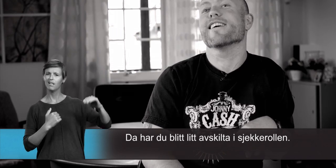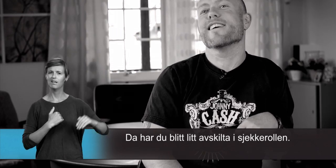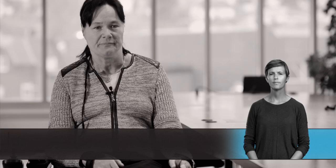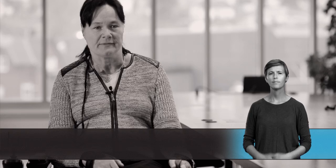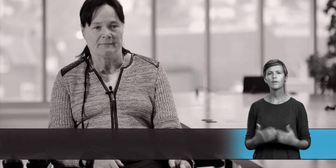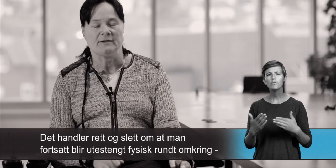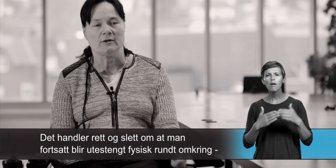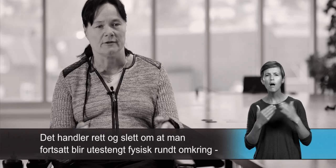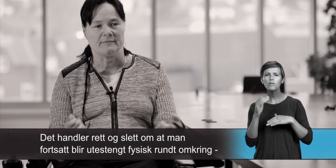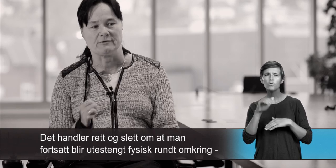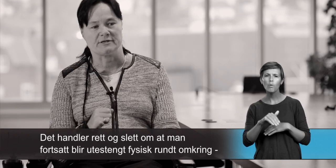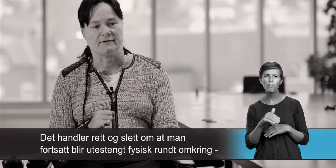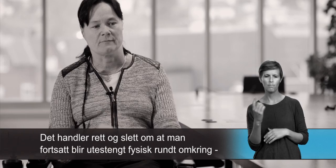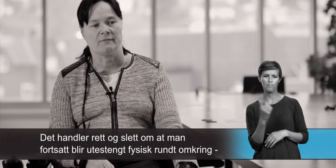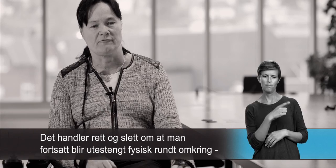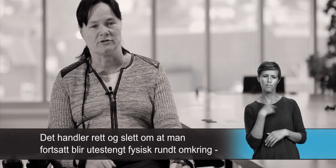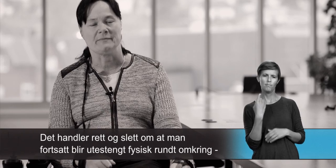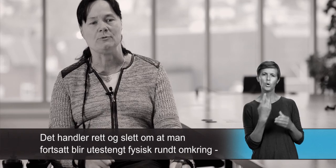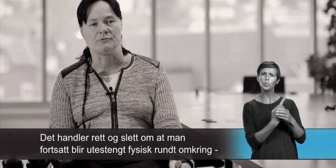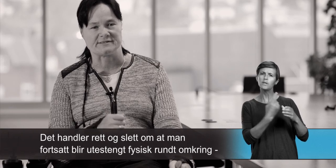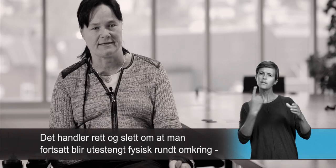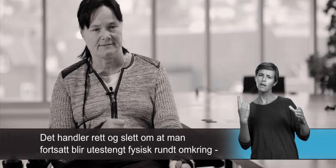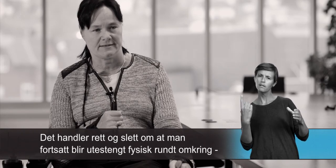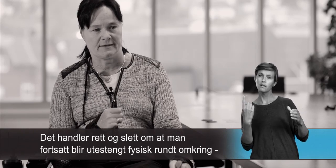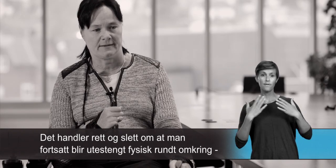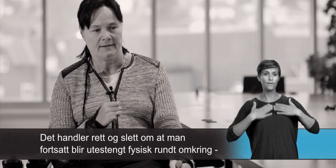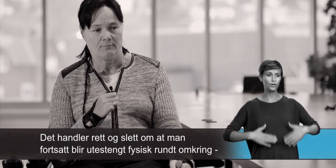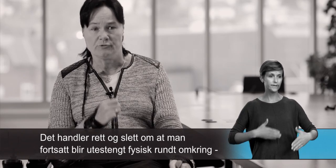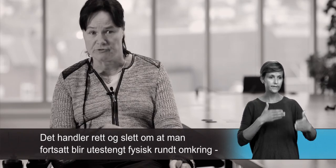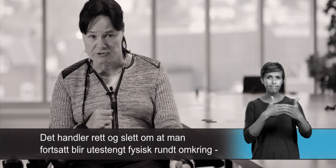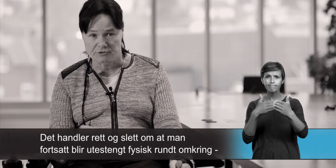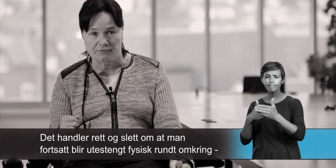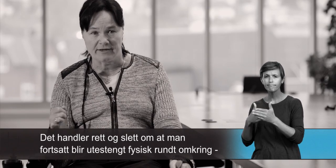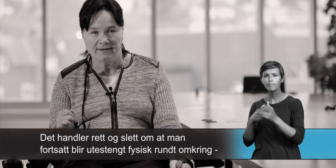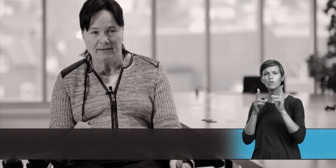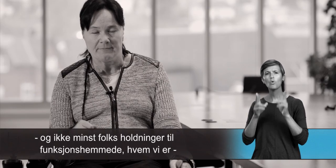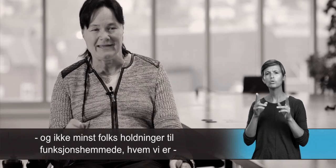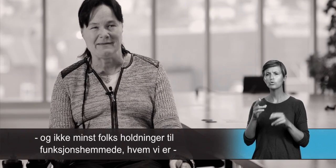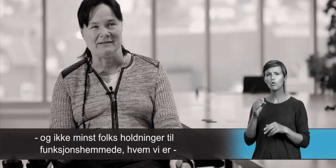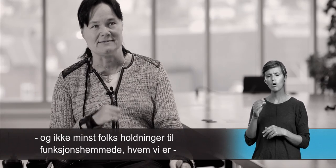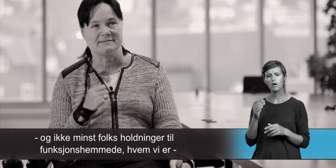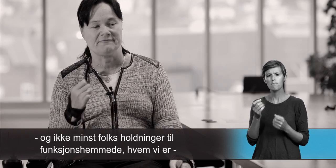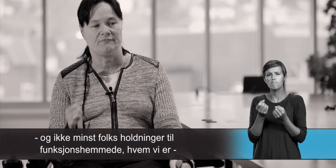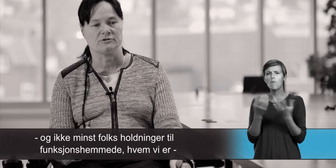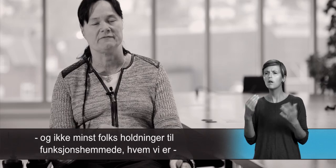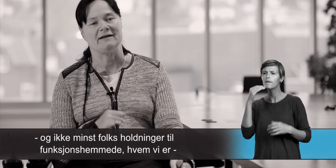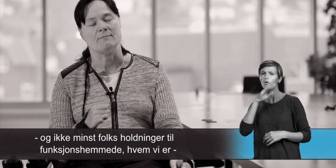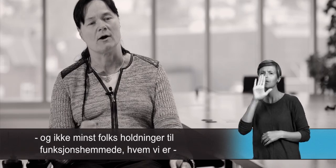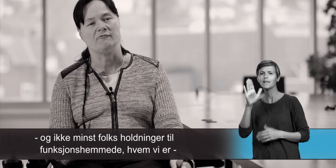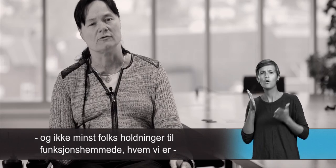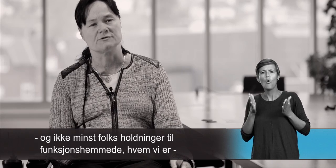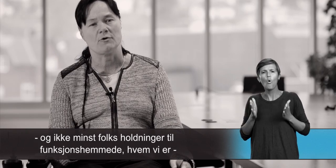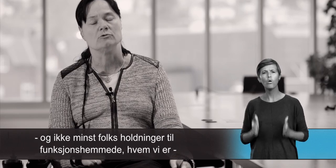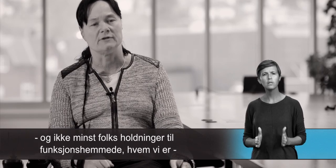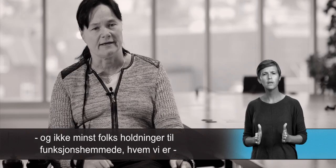sjekkerrollen. Men det handler om rett og slett at man fortsatt blir utestengt, både fysisk rundt omkring, men ikke minst fortsatt veldig